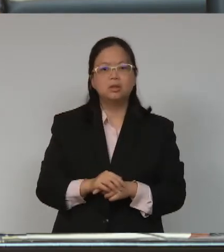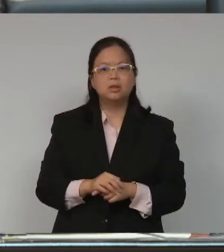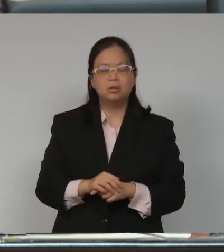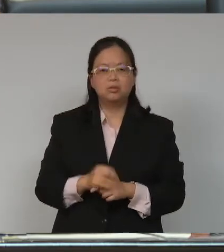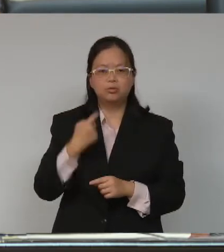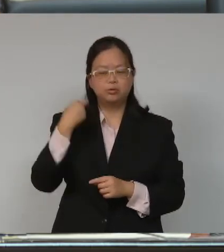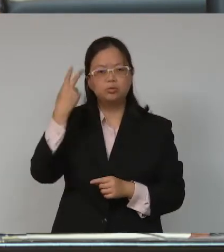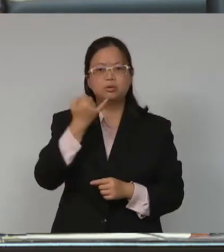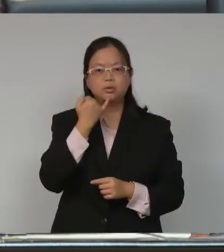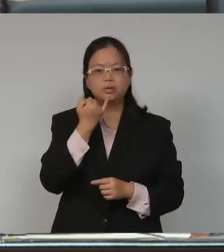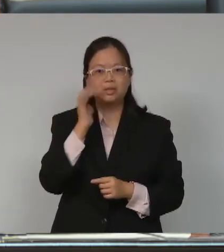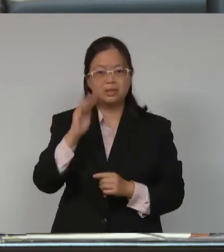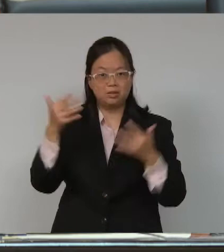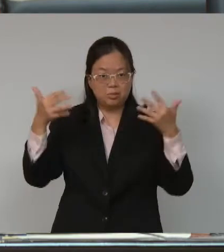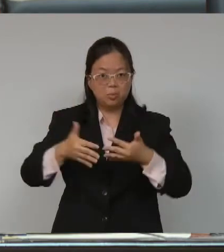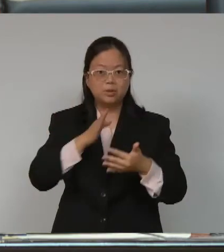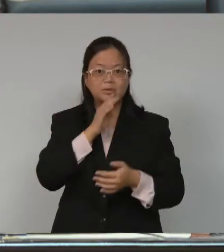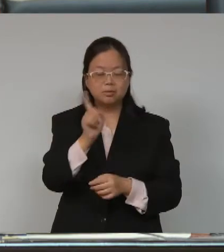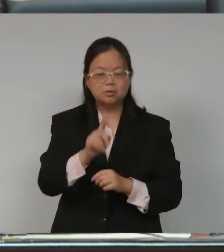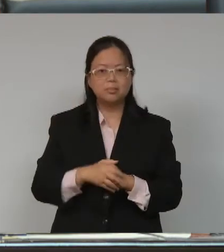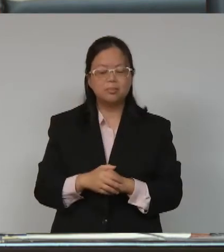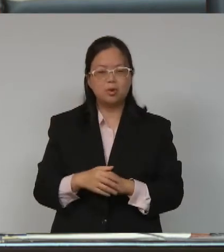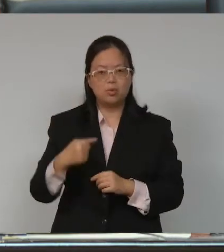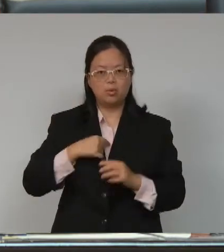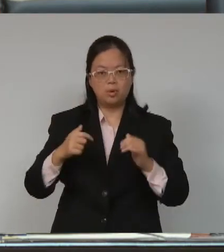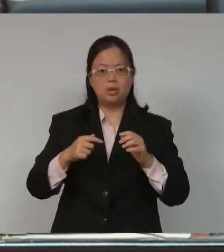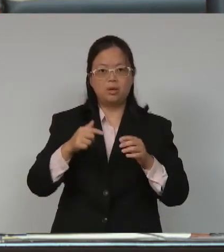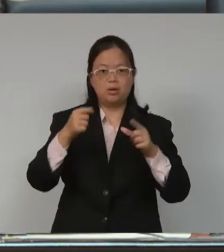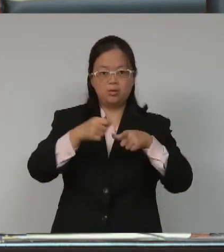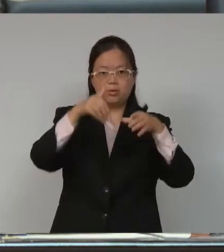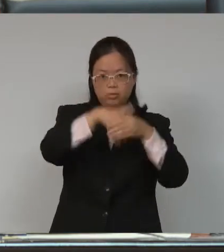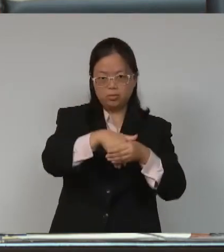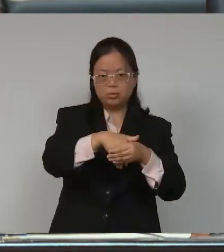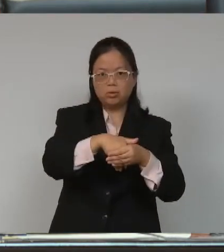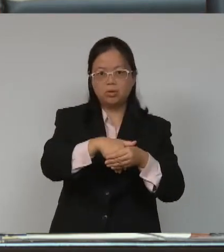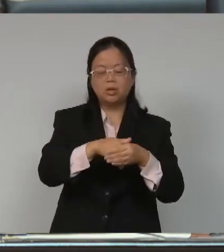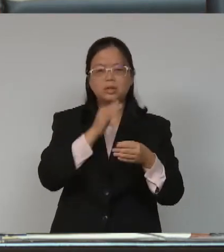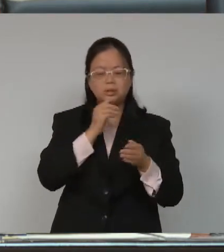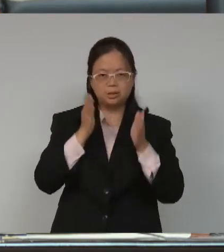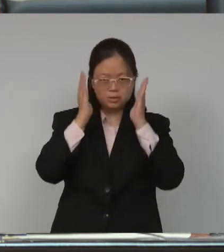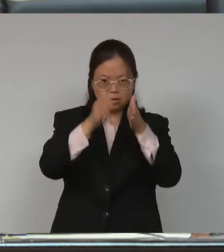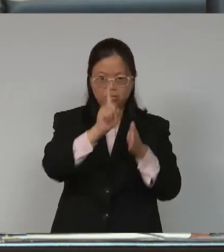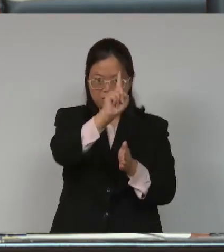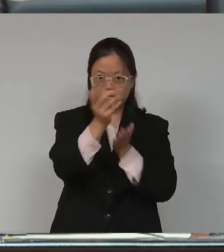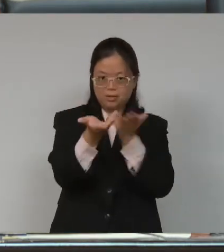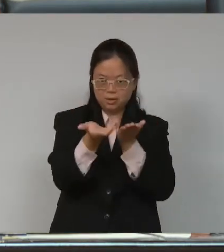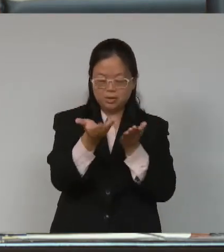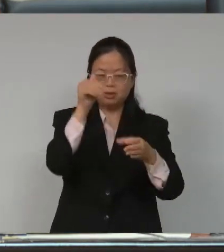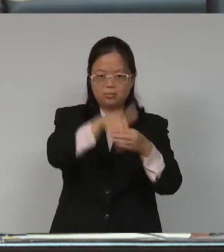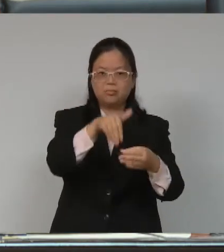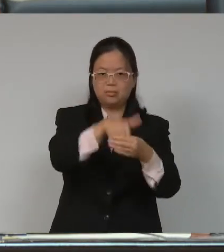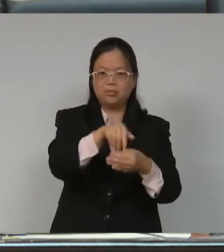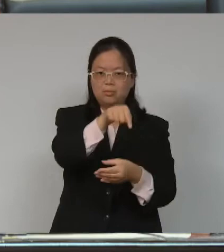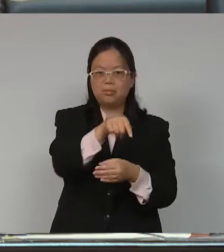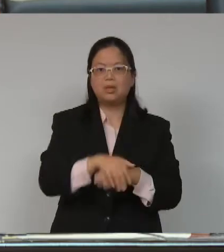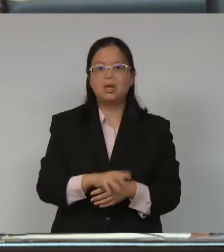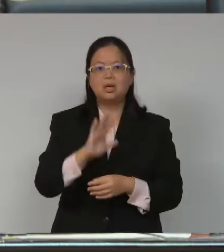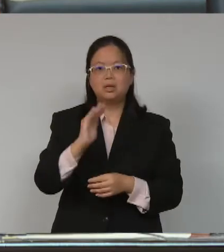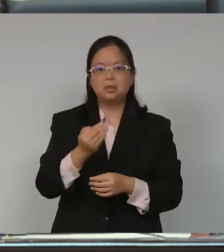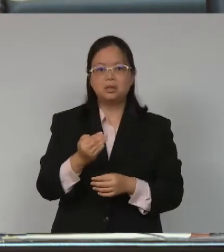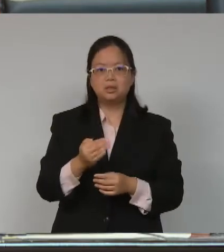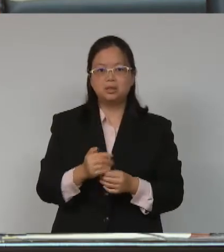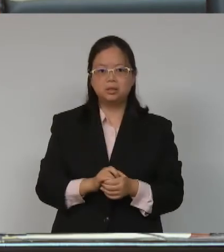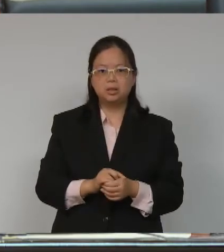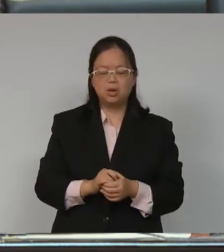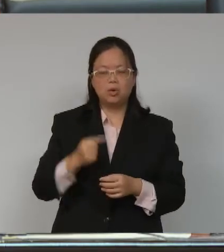这也是合理的。问题就在于说，因为我们的公民投票都基本上是单一事项的提案。可是公民投票制度的设计，它可能会需要比较系统性